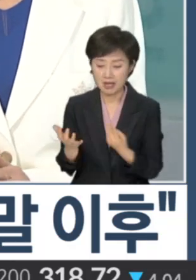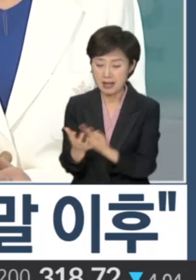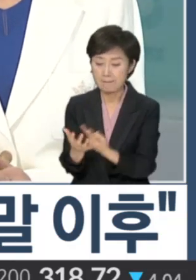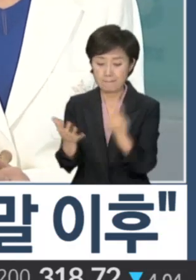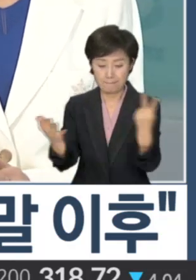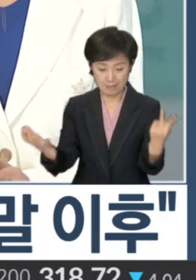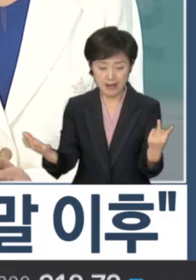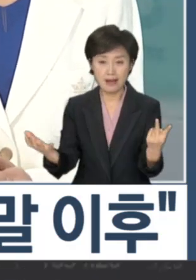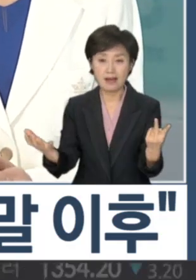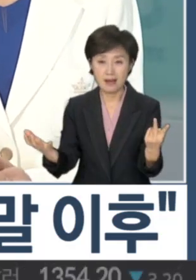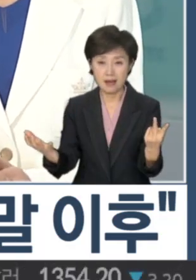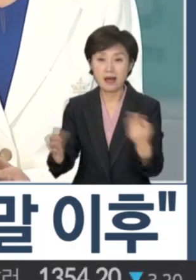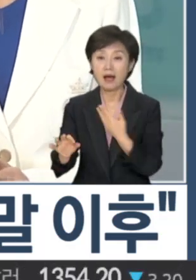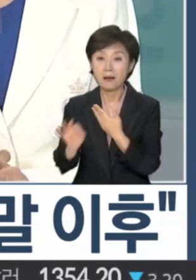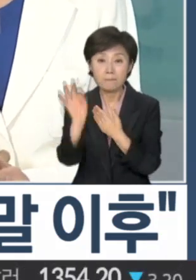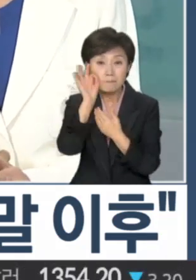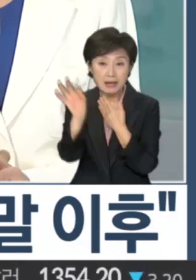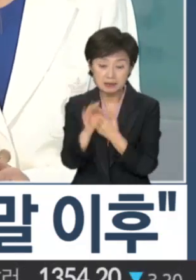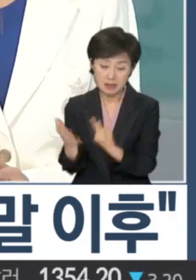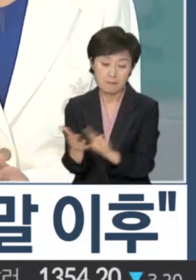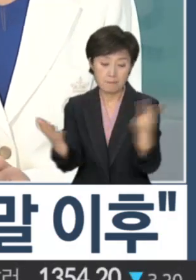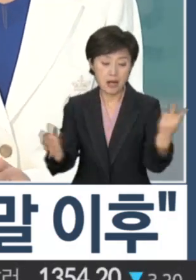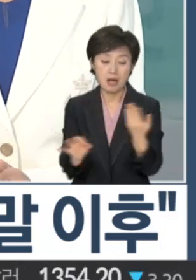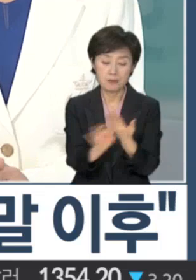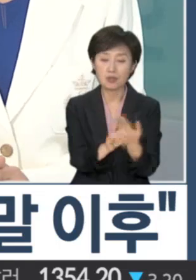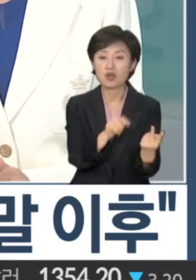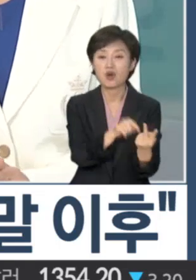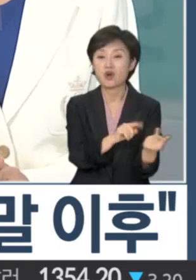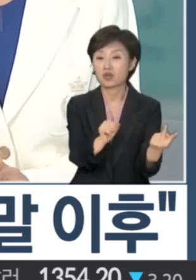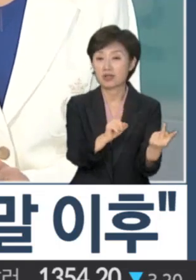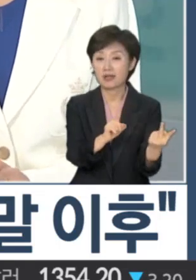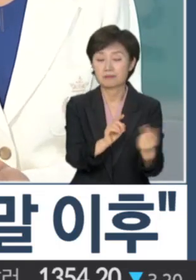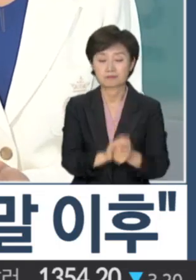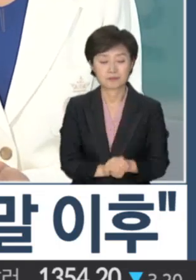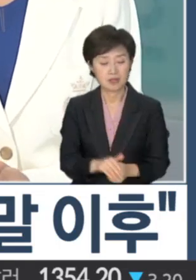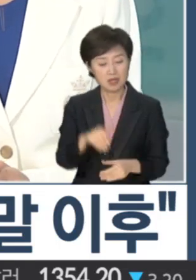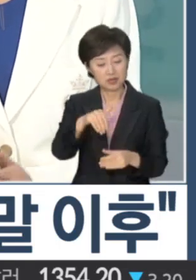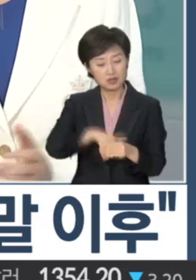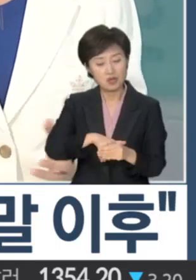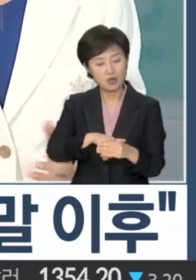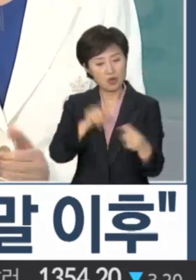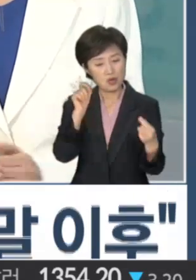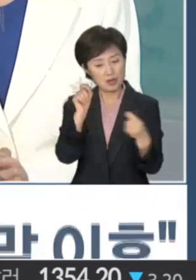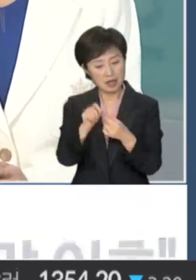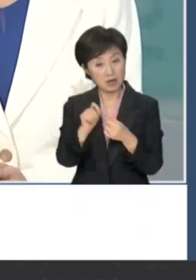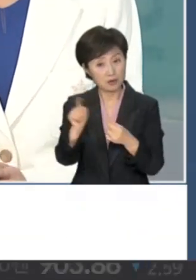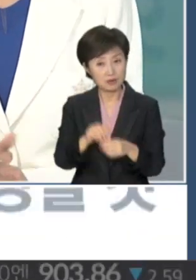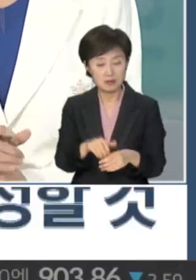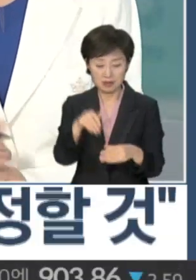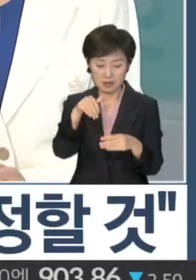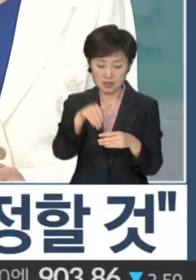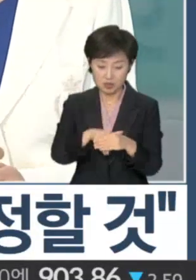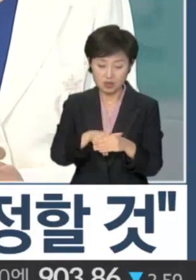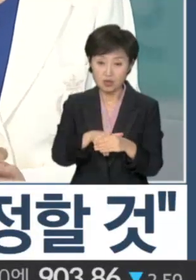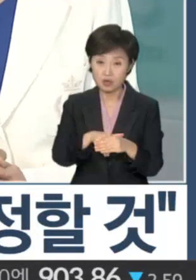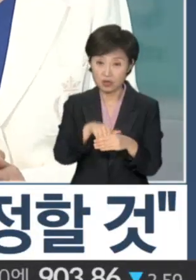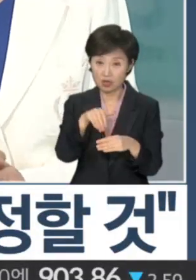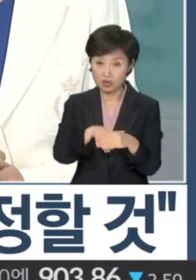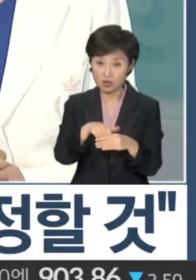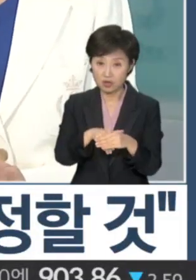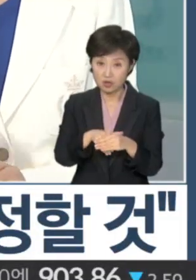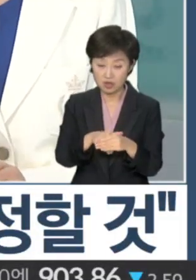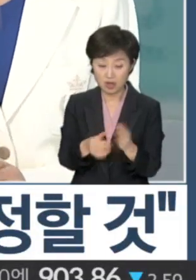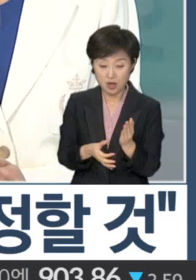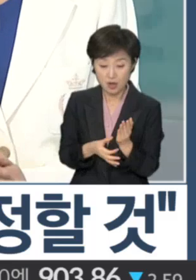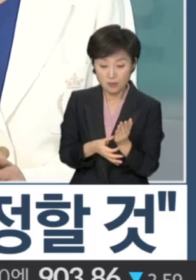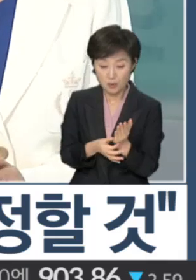최소한의 또 표가 있을 겁니다. 근데 선거에서 제가 보니까요, 가지고 오는 표보다 갖고 가는 표가 더